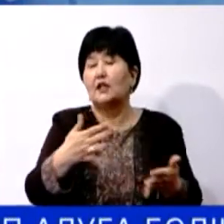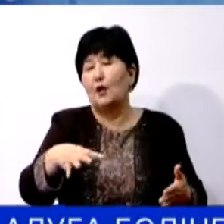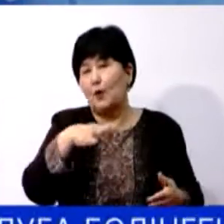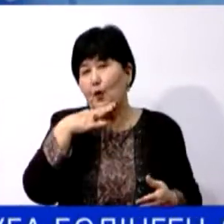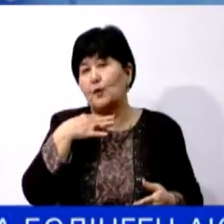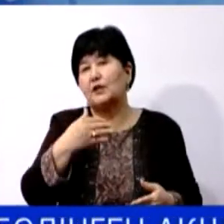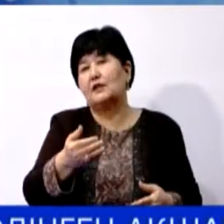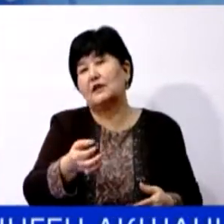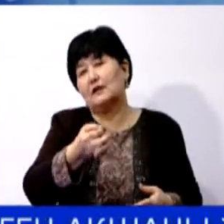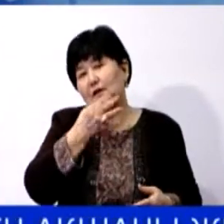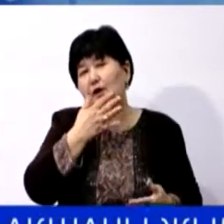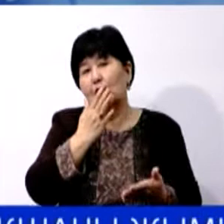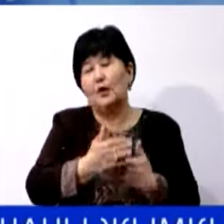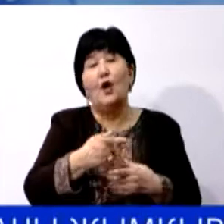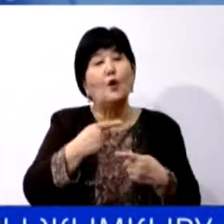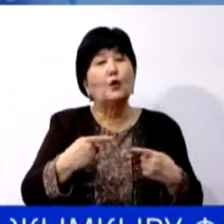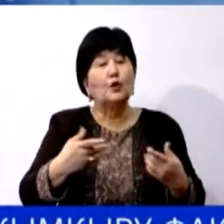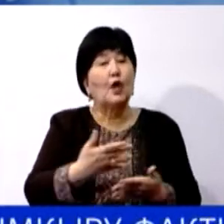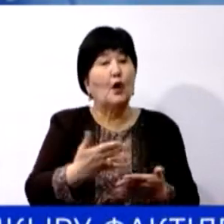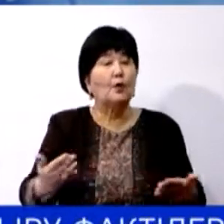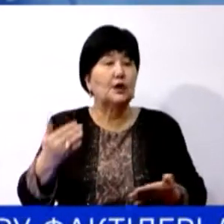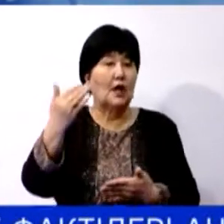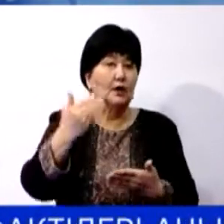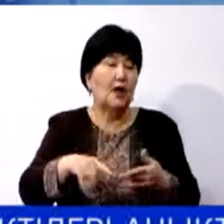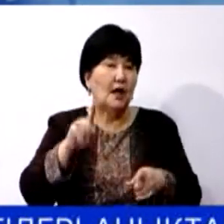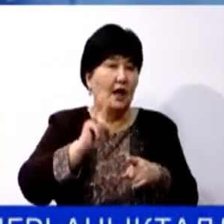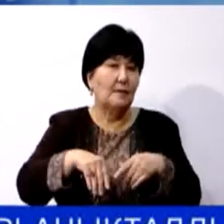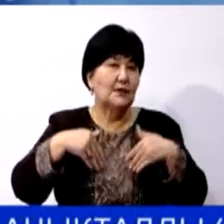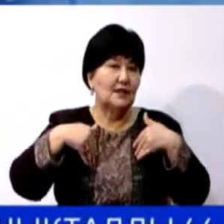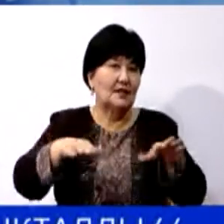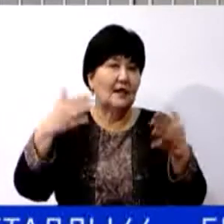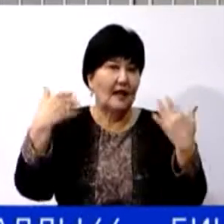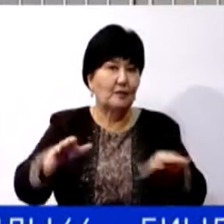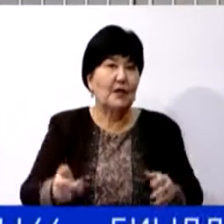көпшіліктің қызығушылығын тудырды, және түрлі өнімдер топтамасы әп-сәтте сатылып кетті.